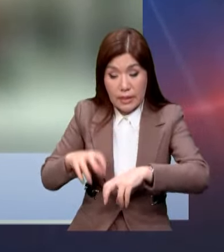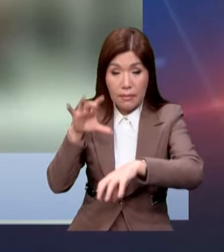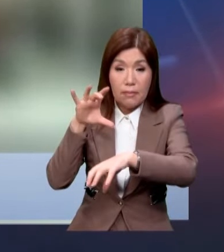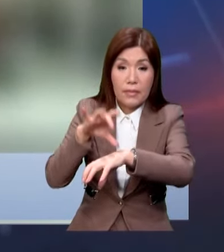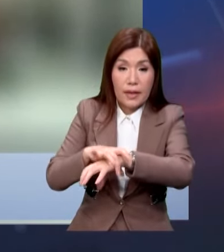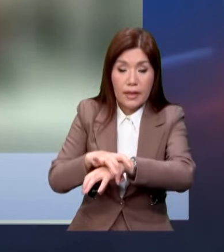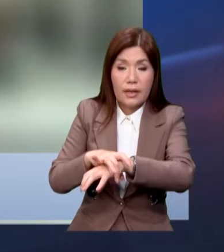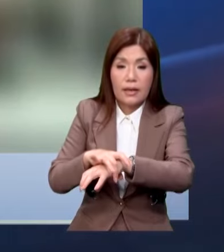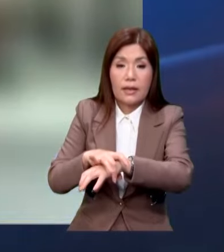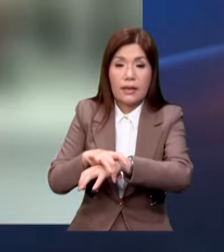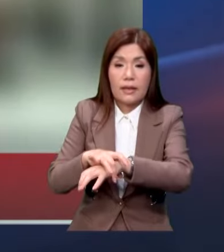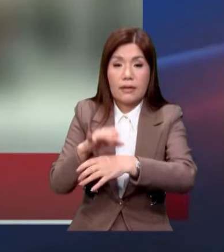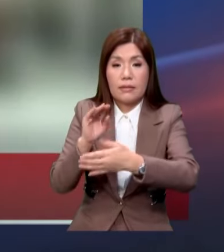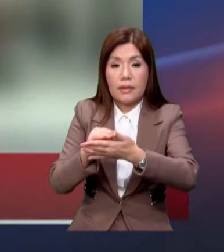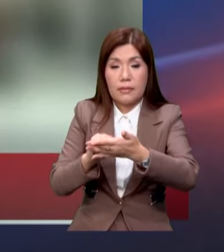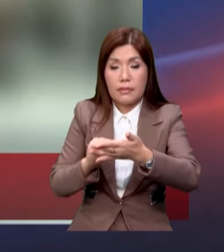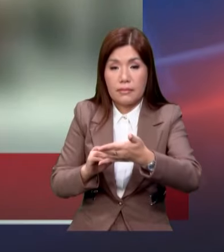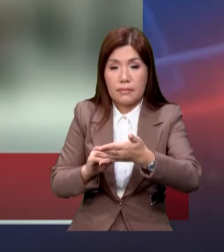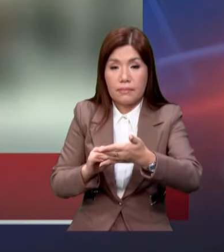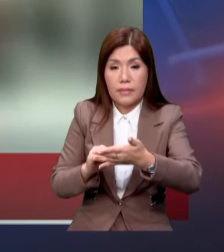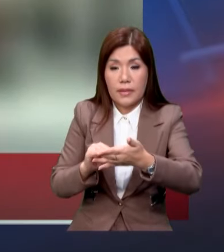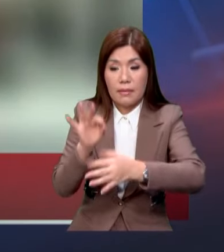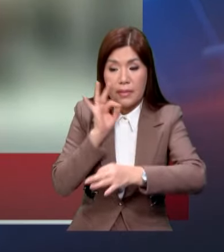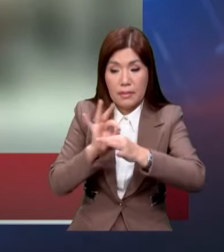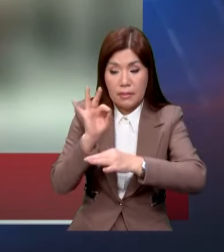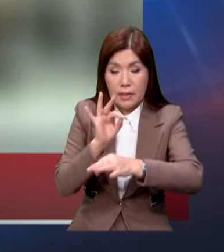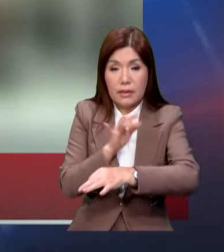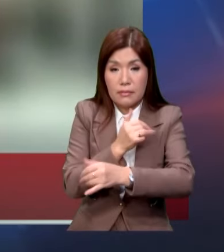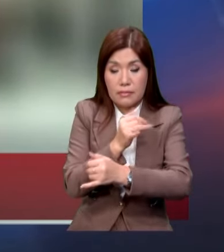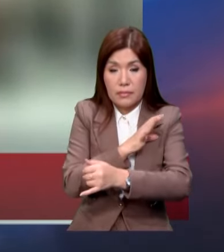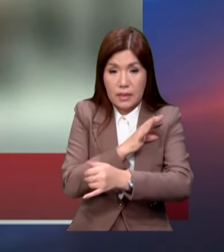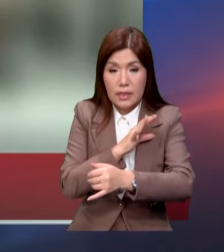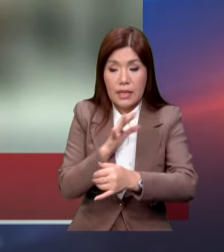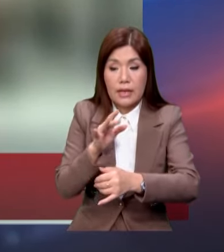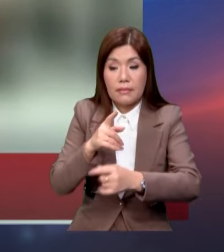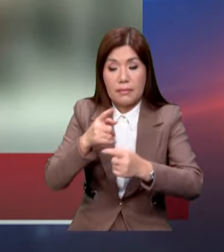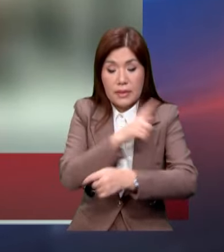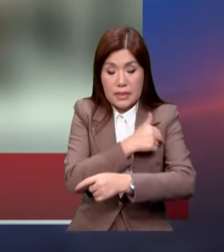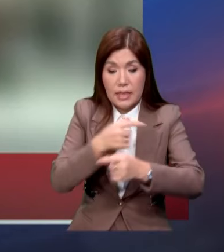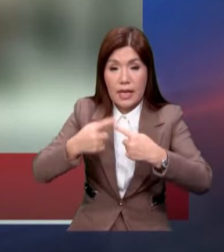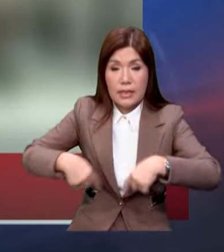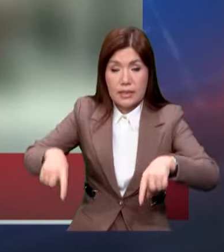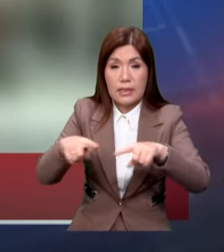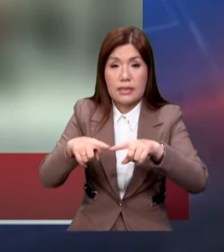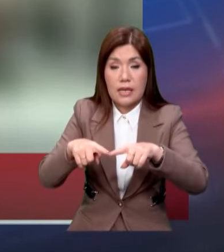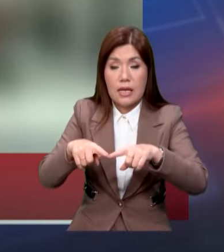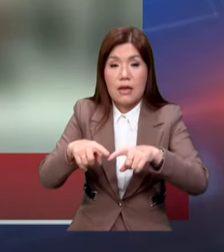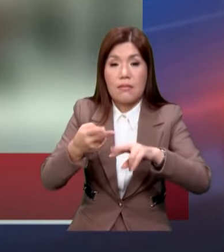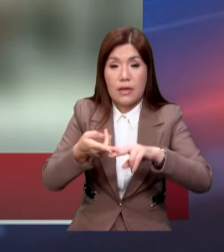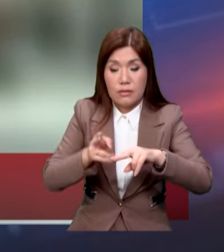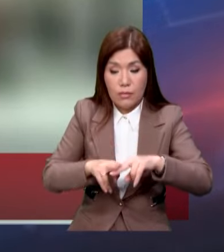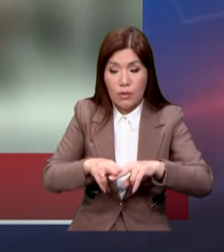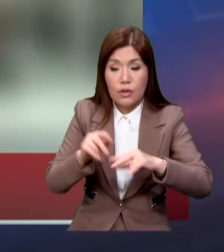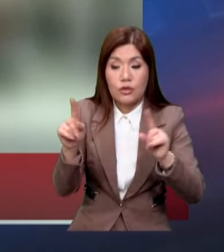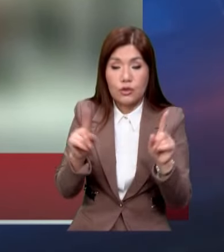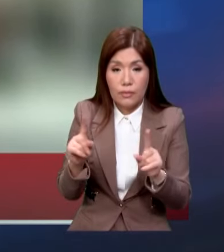выявлены приписки этих медицинских услуг в медицинских организациях. В связи с этим, для того,